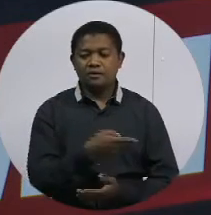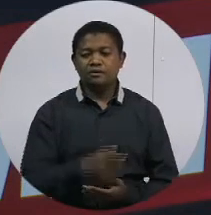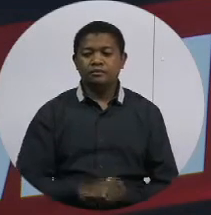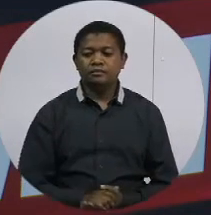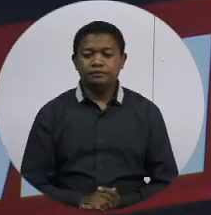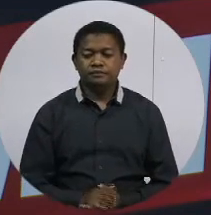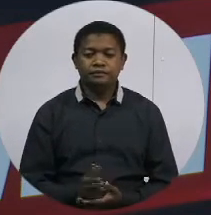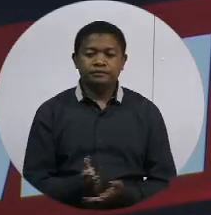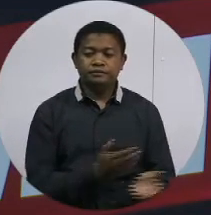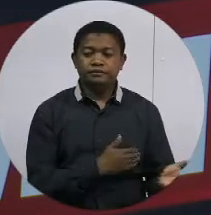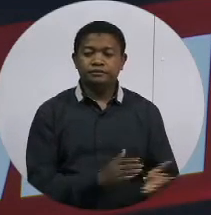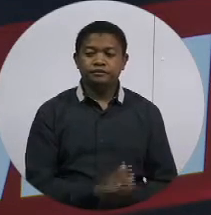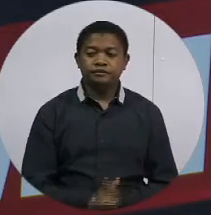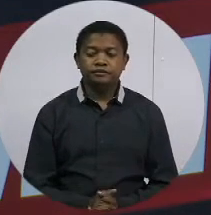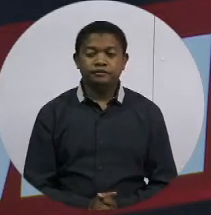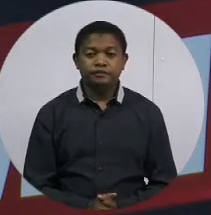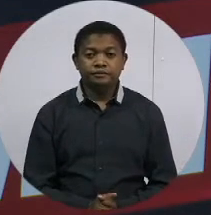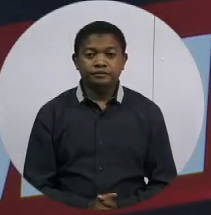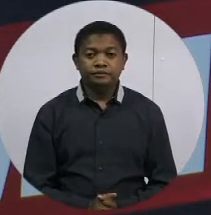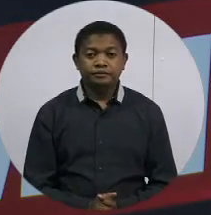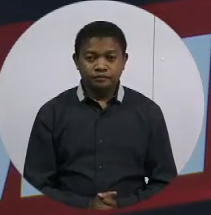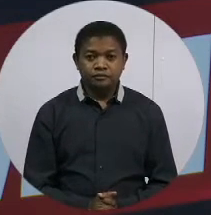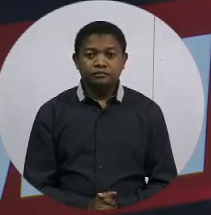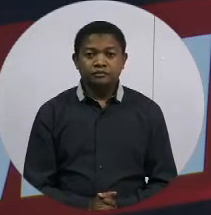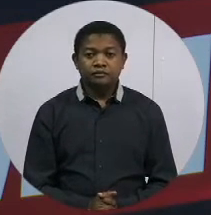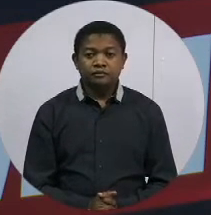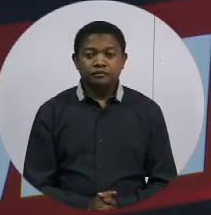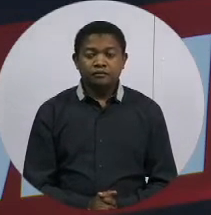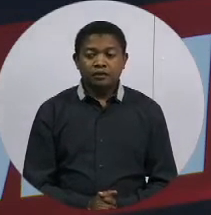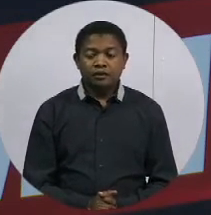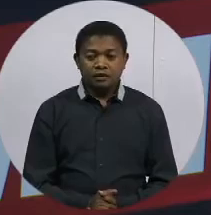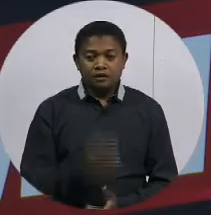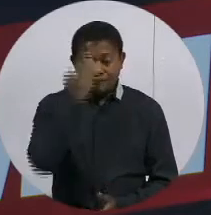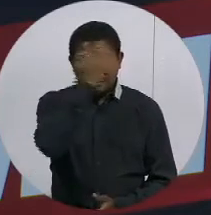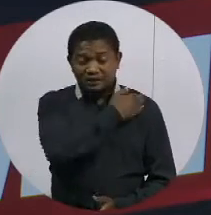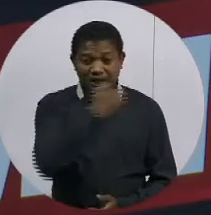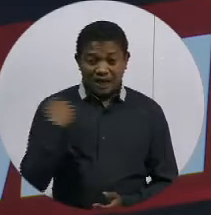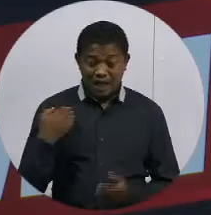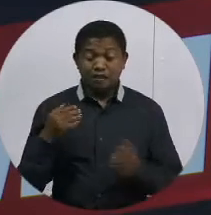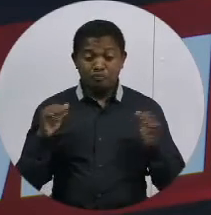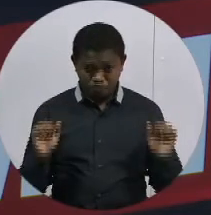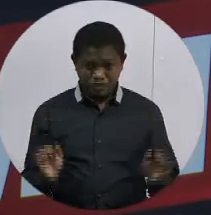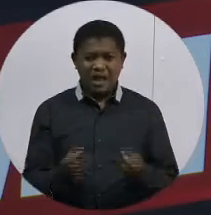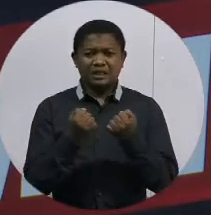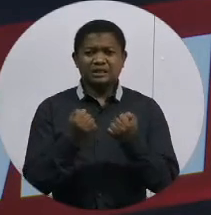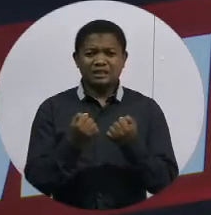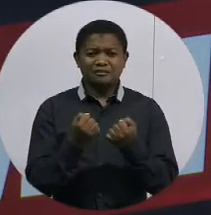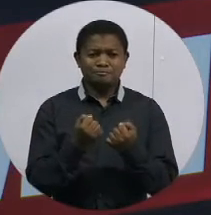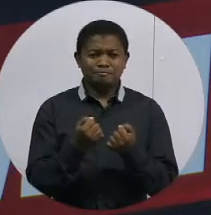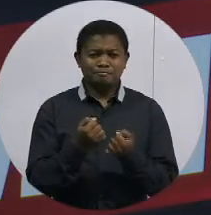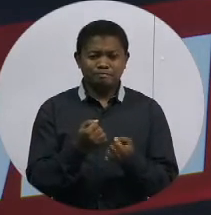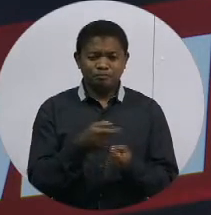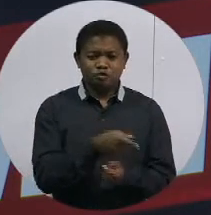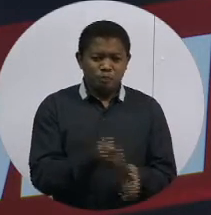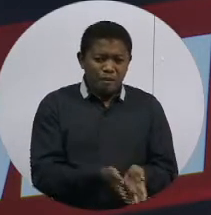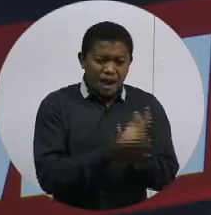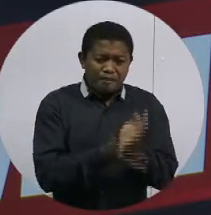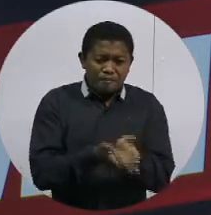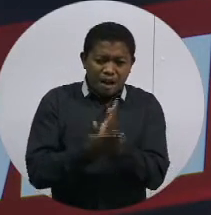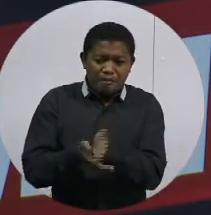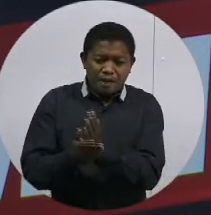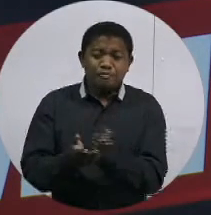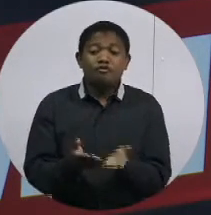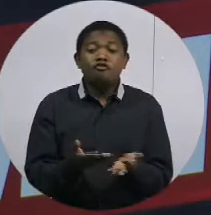kosa indray tsy ataony fitondram-panjakana ambanin-javatra amin'ny fiatrehany nyity COVID-19 ity ny fampitaovana n'ireo toeram-pitsaboana